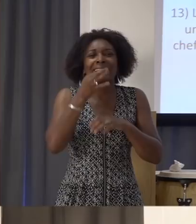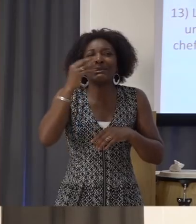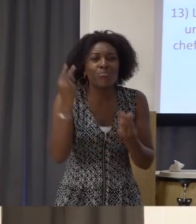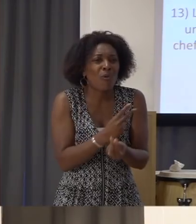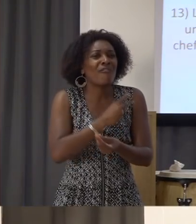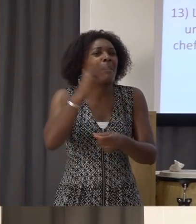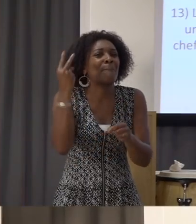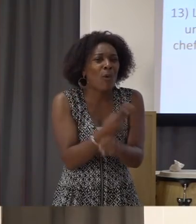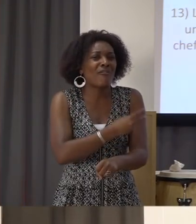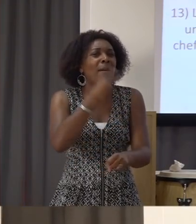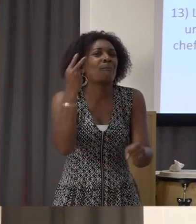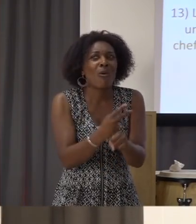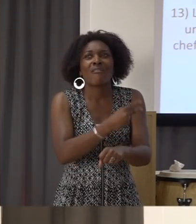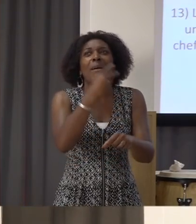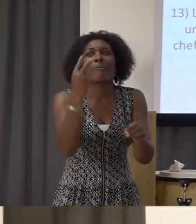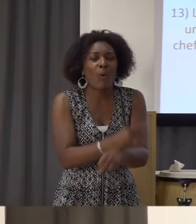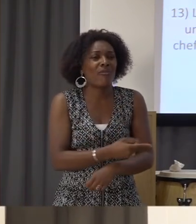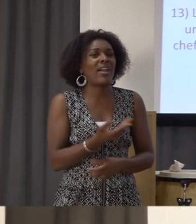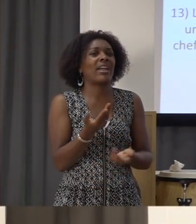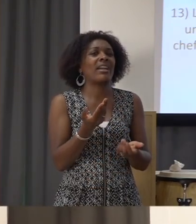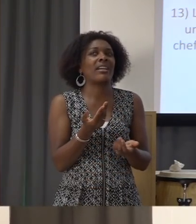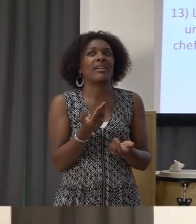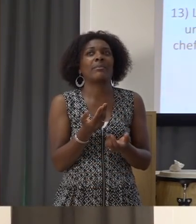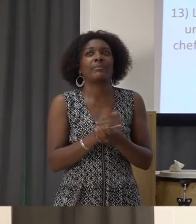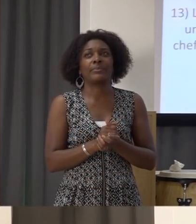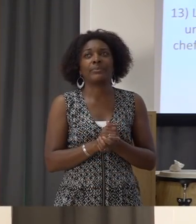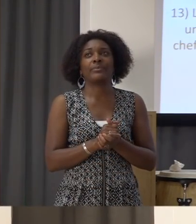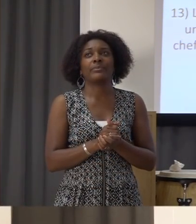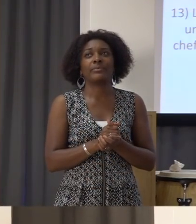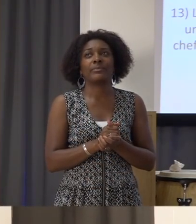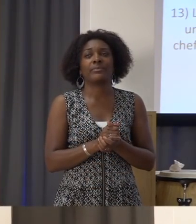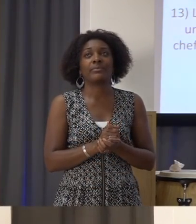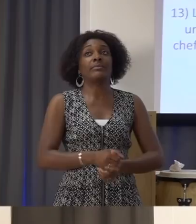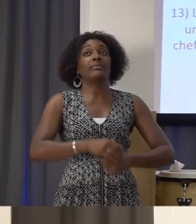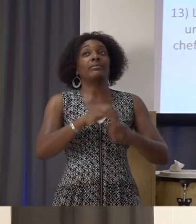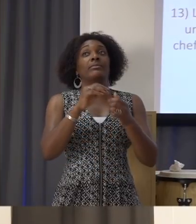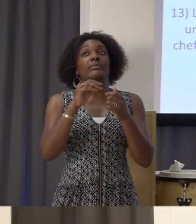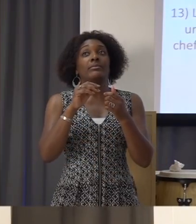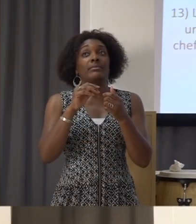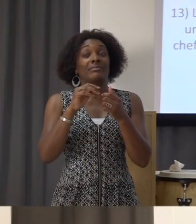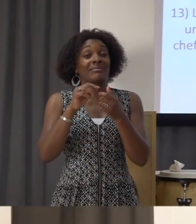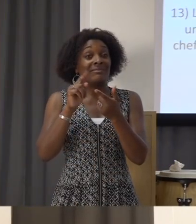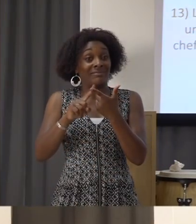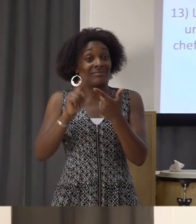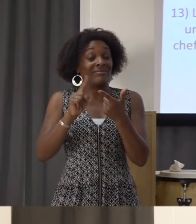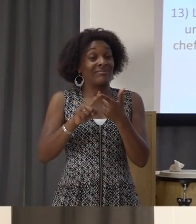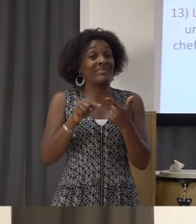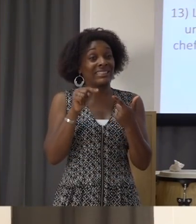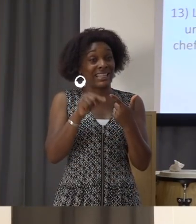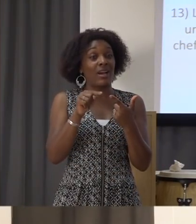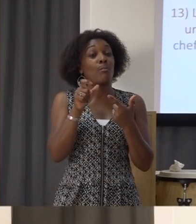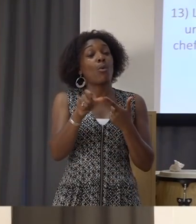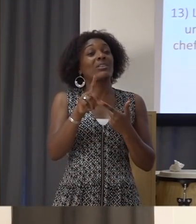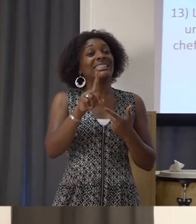thème gigasien signifie encore sol argileux. C'est-à-dire l'endroit où tu sèmeras sans